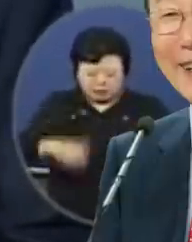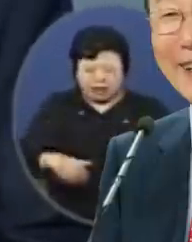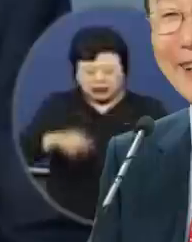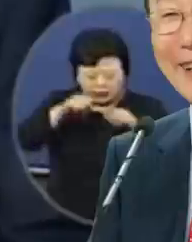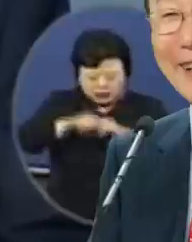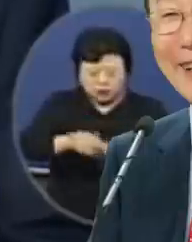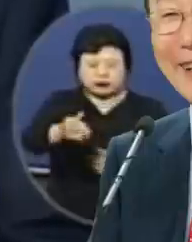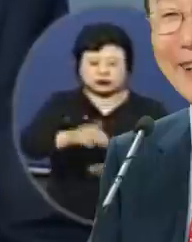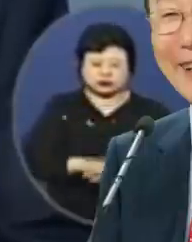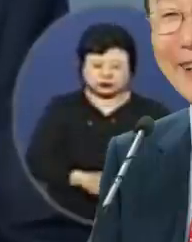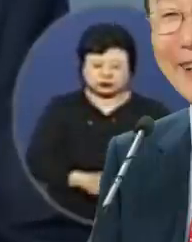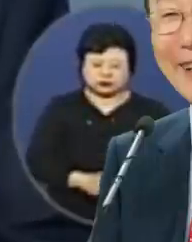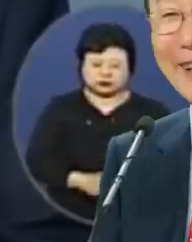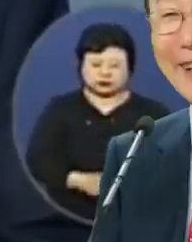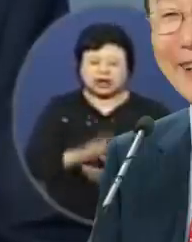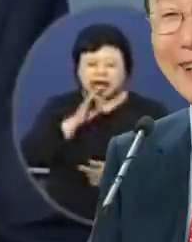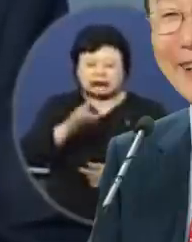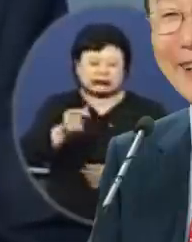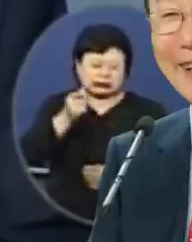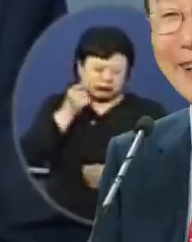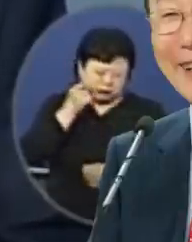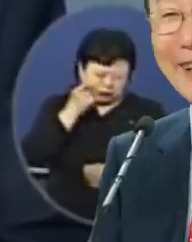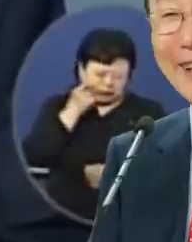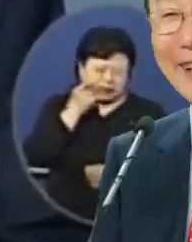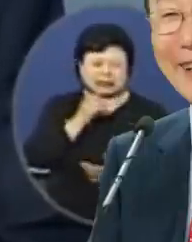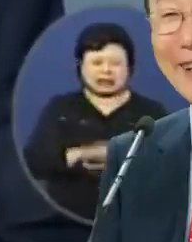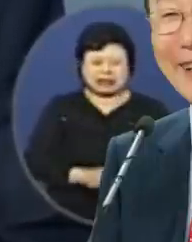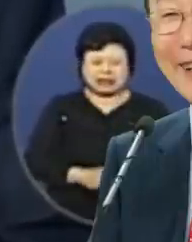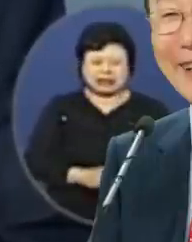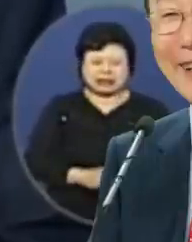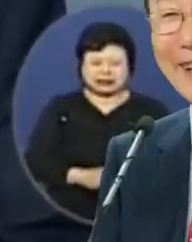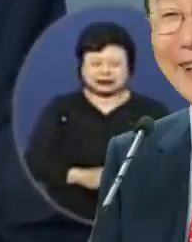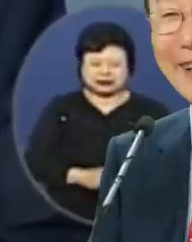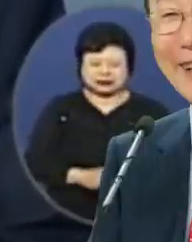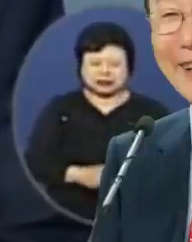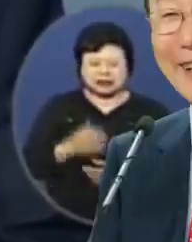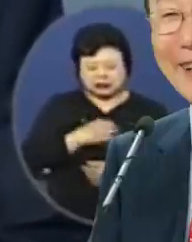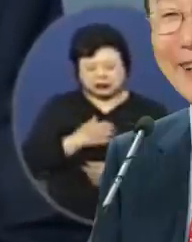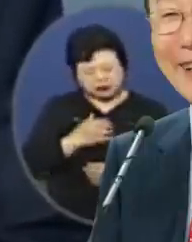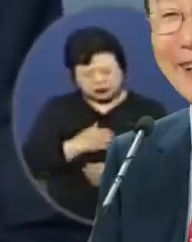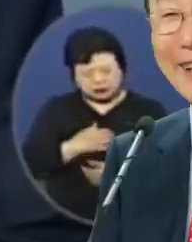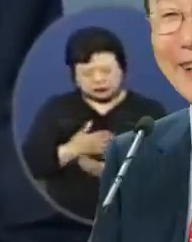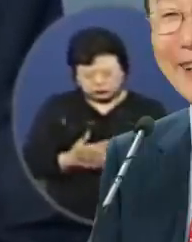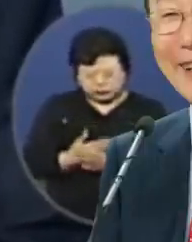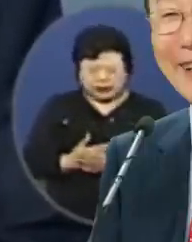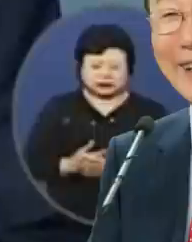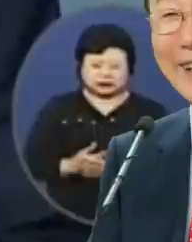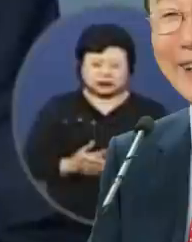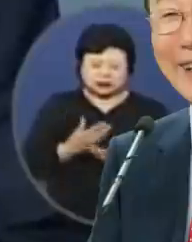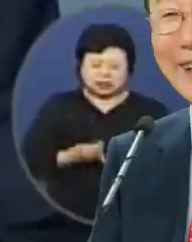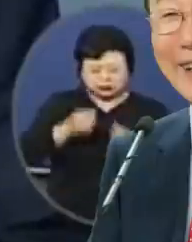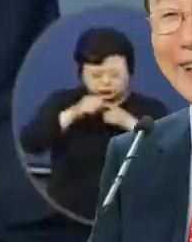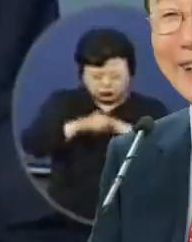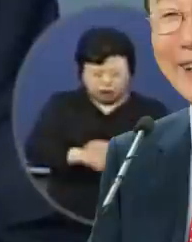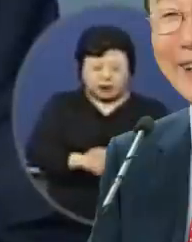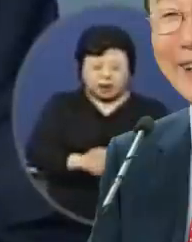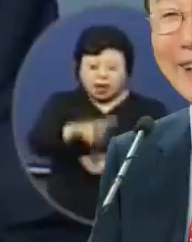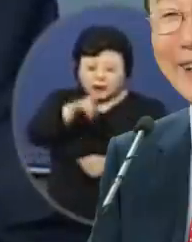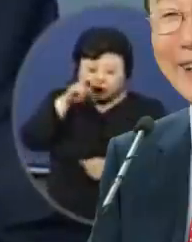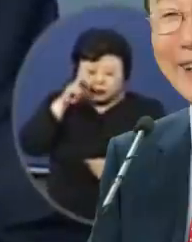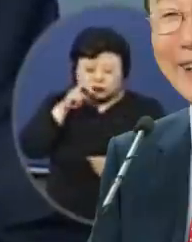만들어 오는 것입니다. 안 된다, 할 수 없다, 못 살겠다, 염려, 근심, 불안, 초조, 좌절, 낙심,